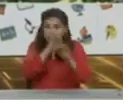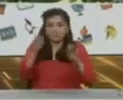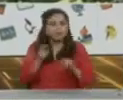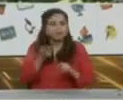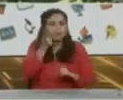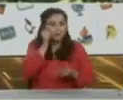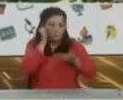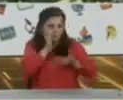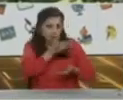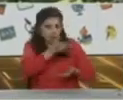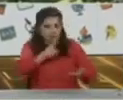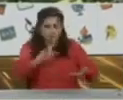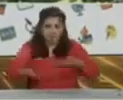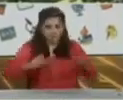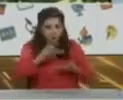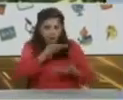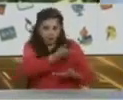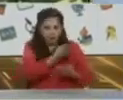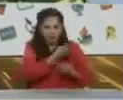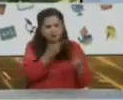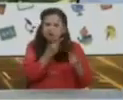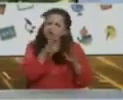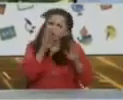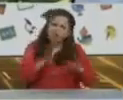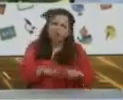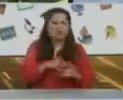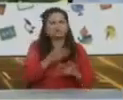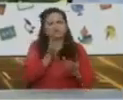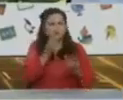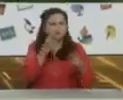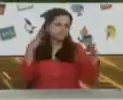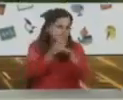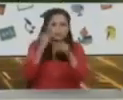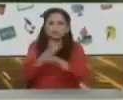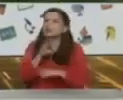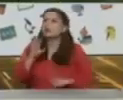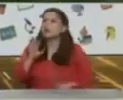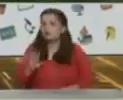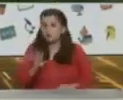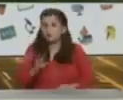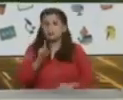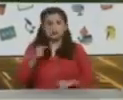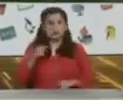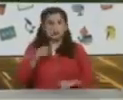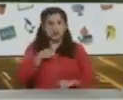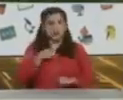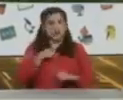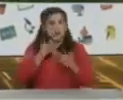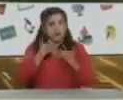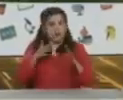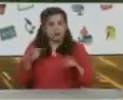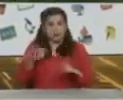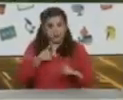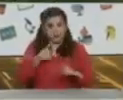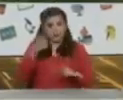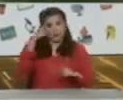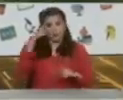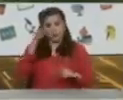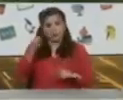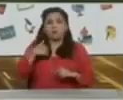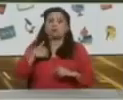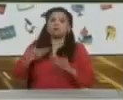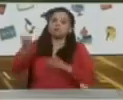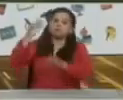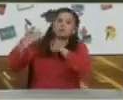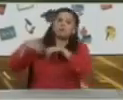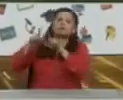बेटे के व्यवहार में कुछ न कुछ कमी रह जाती है। इसलिए हमने जो अपना भाव विश्व बनाया हुआ